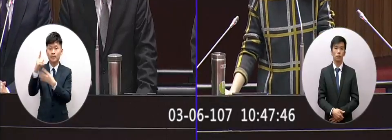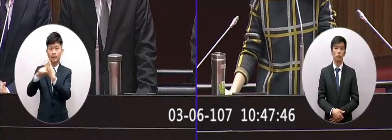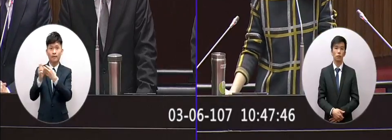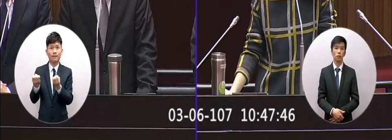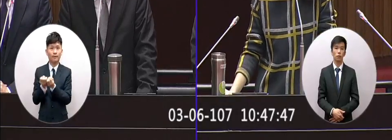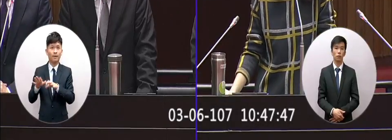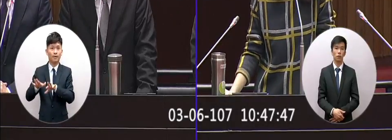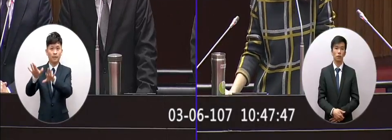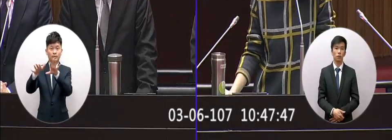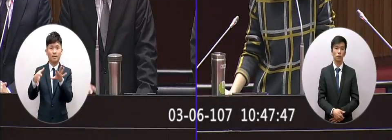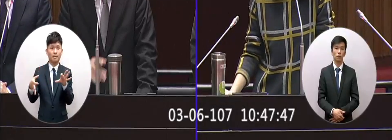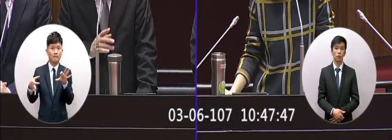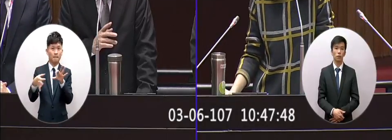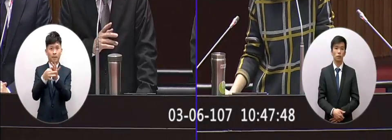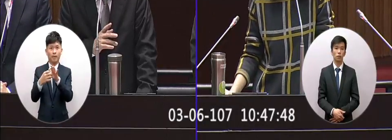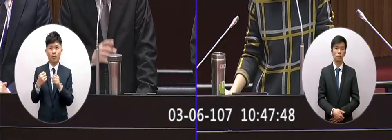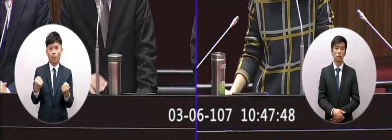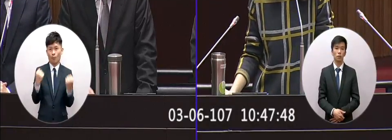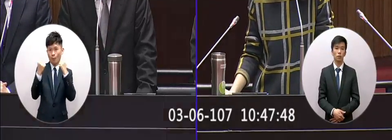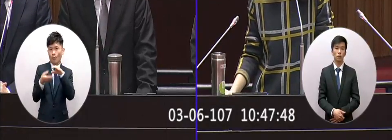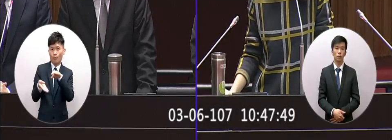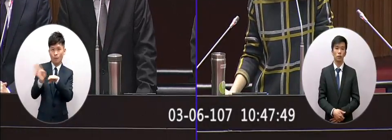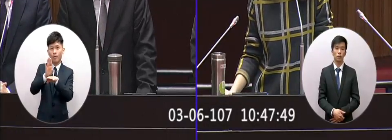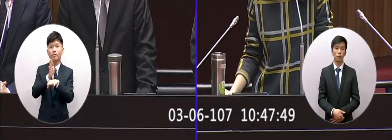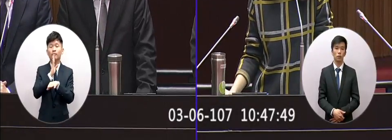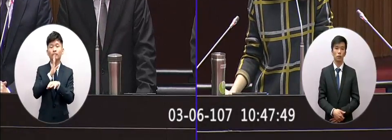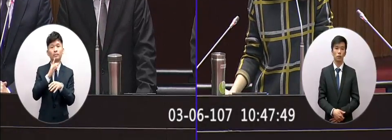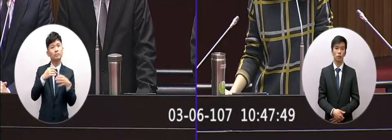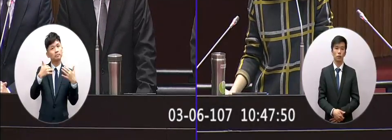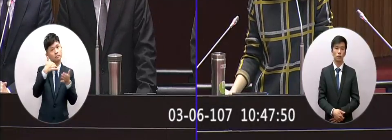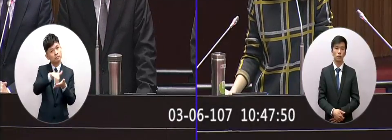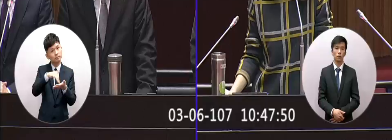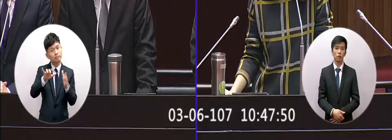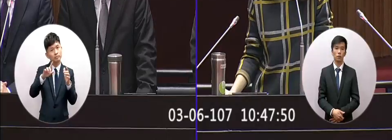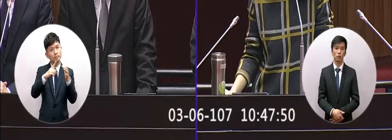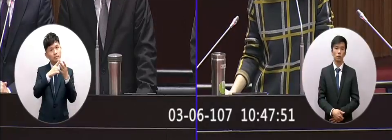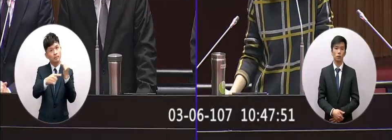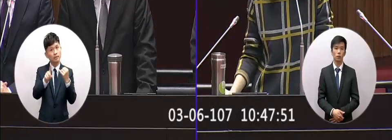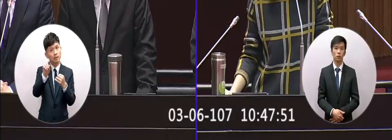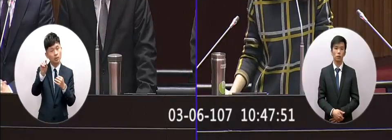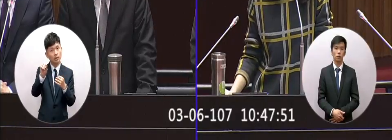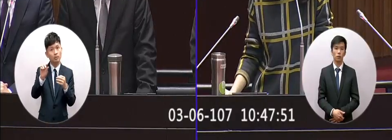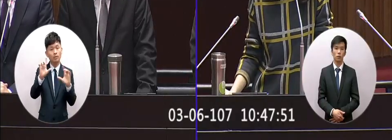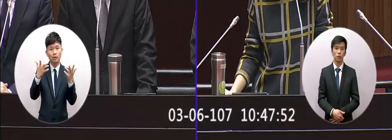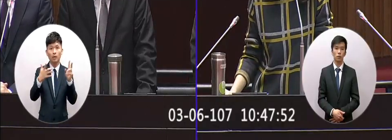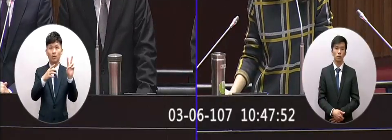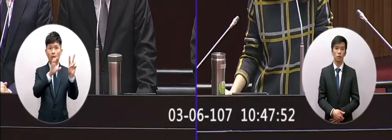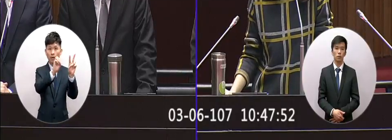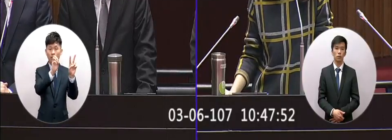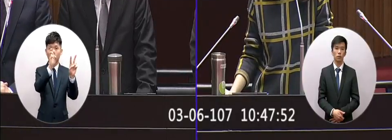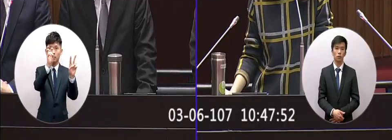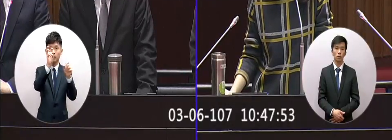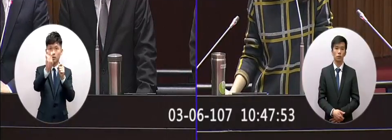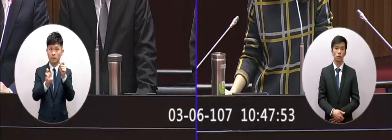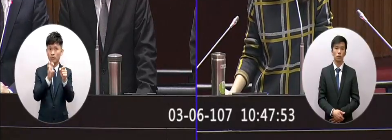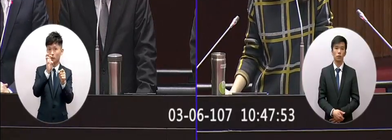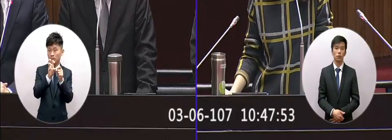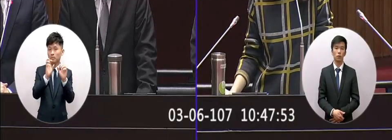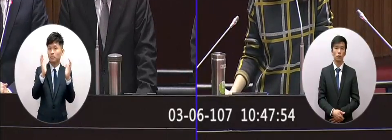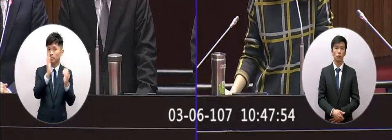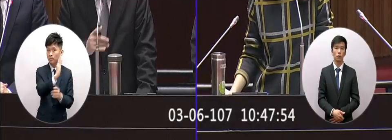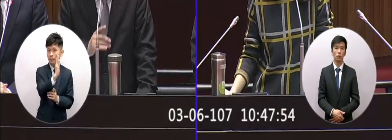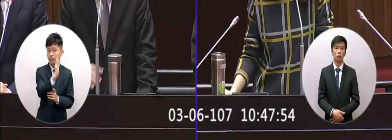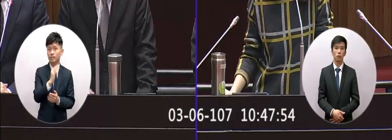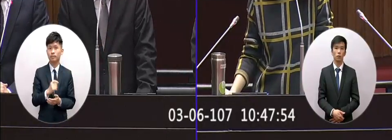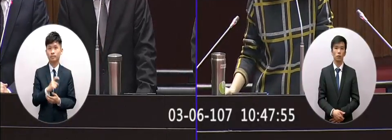力道会更强。那预计10000辆，我们大概在2030年吧，2030年左右啊，